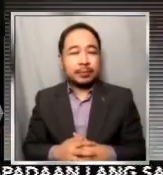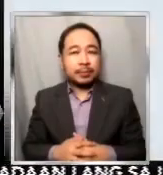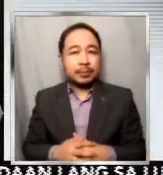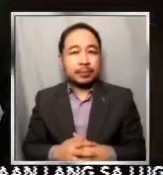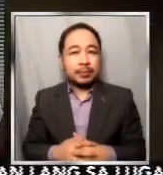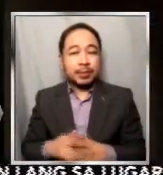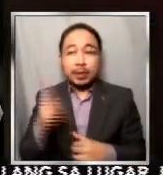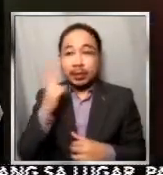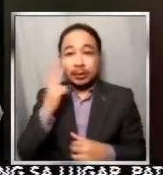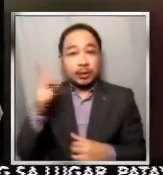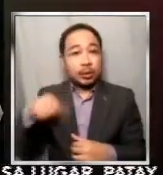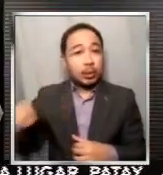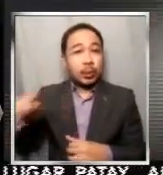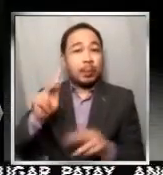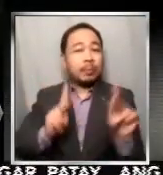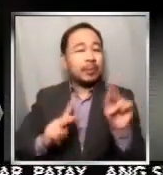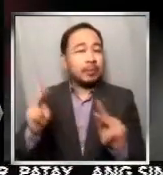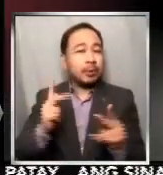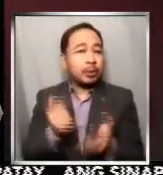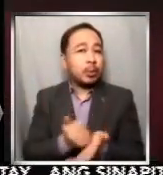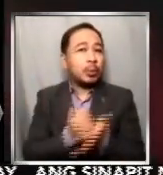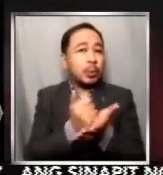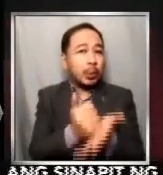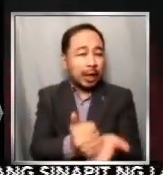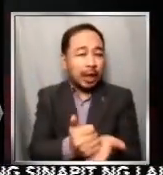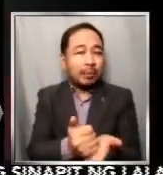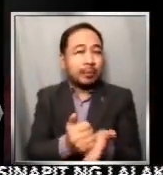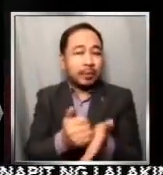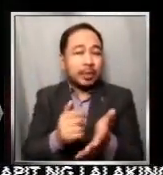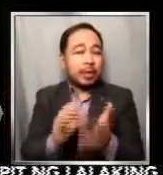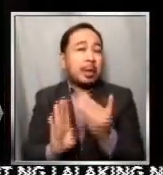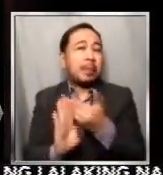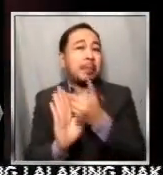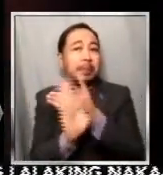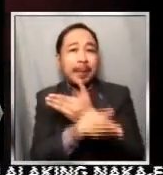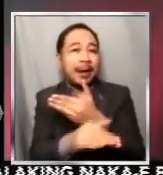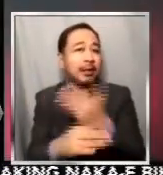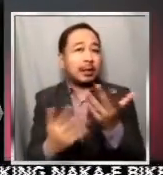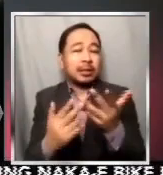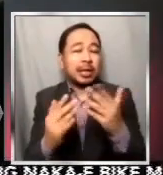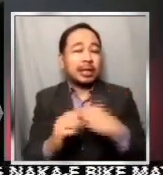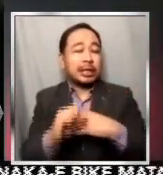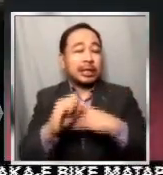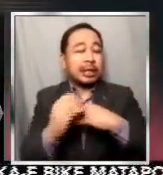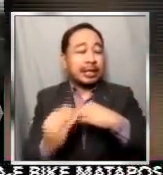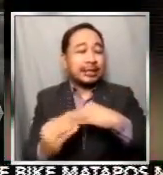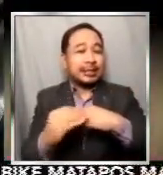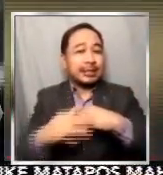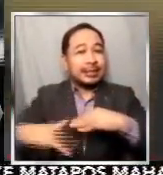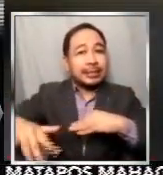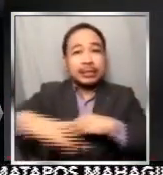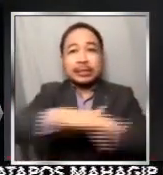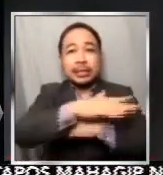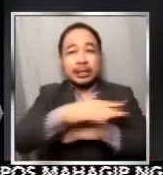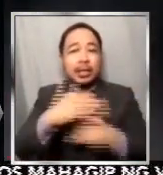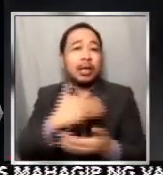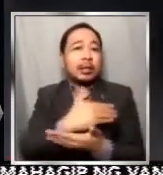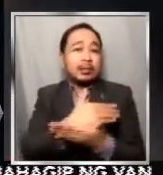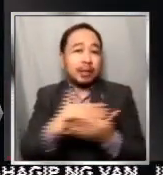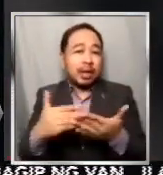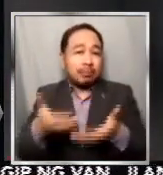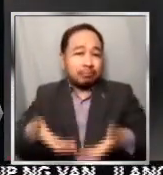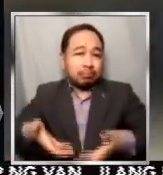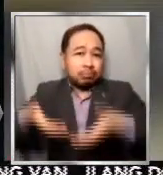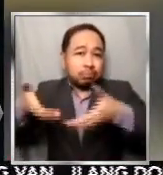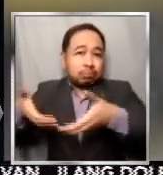Nagtulong-tulong ang mga residente na maitaboy ang mga dolphin sa malalim na bahagi ng dagat. Ang iba, bit-bit pa ang dolphin gamit